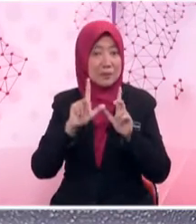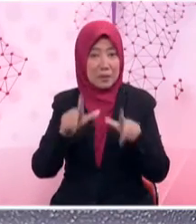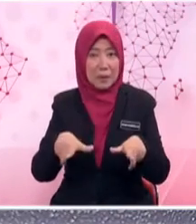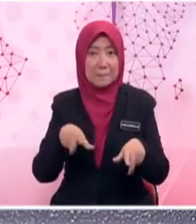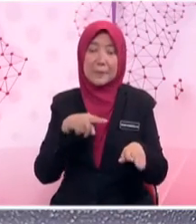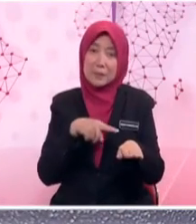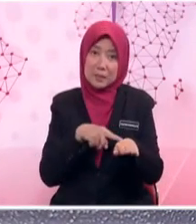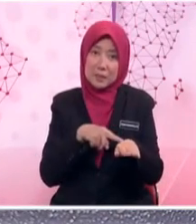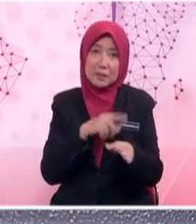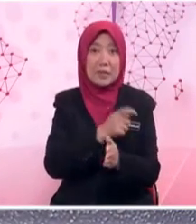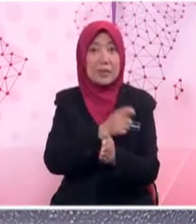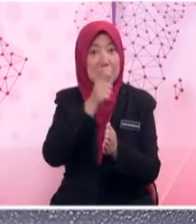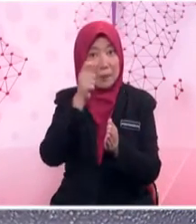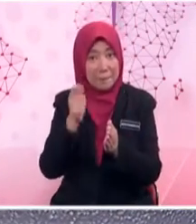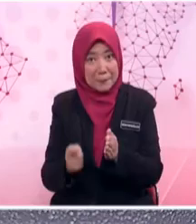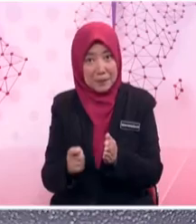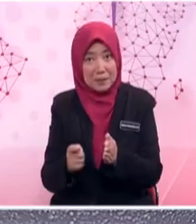tepi